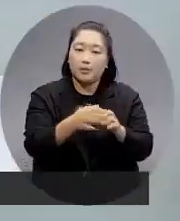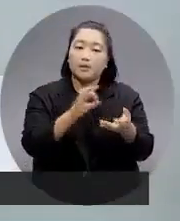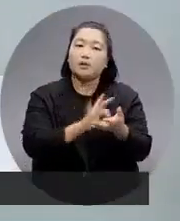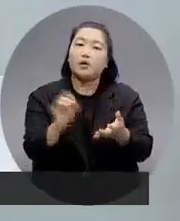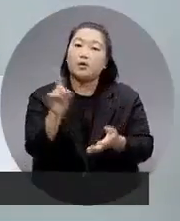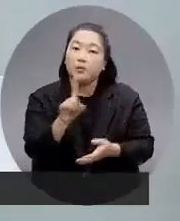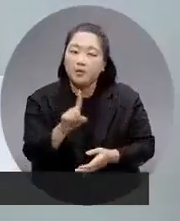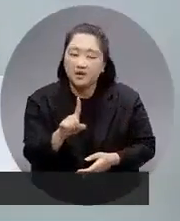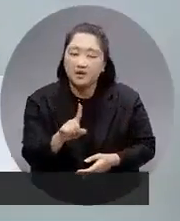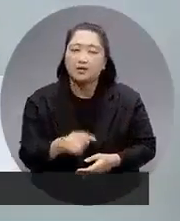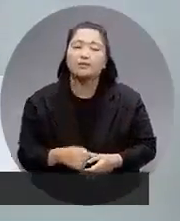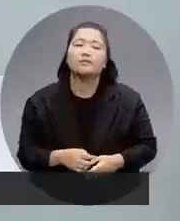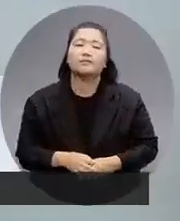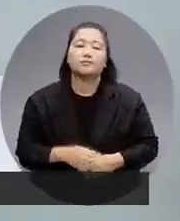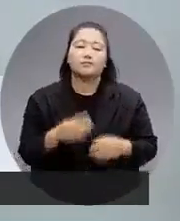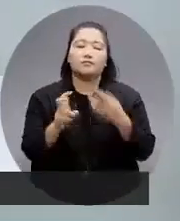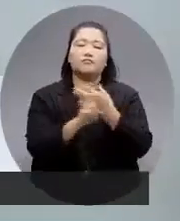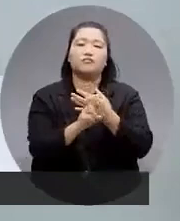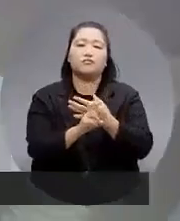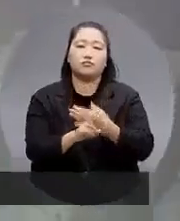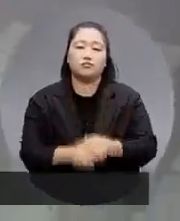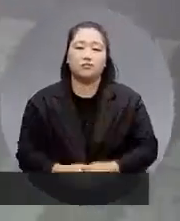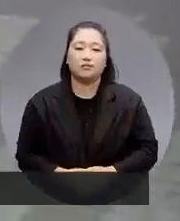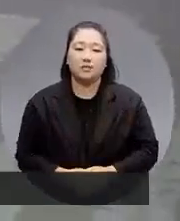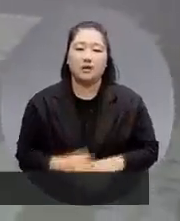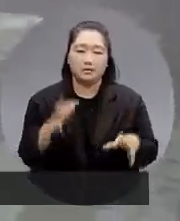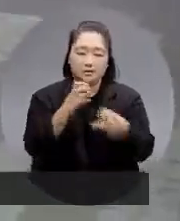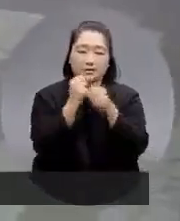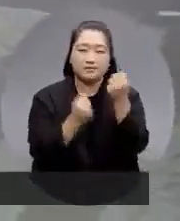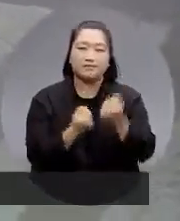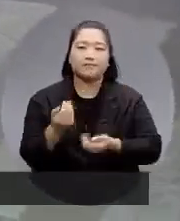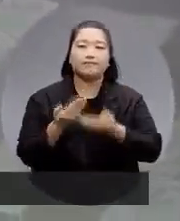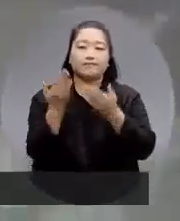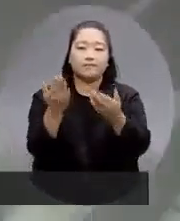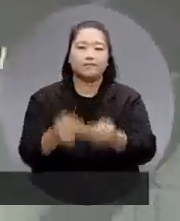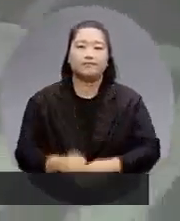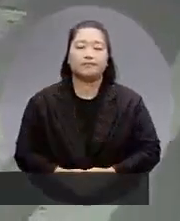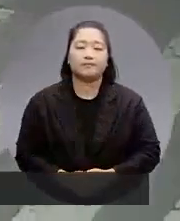찍거나 줘 무법천지 얻습니다 김훈 초 기자입니다